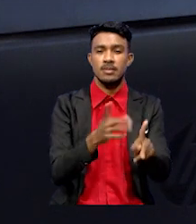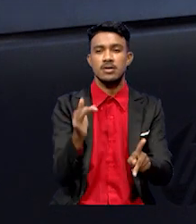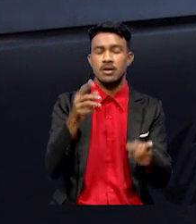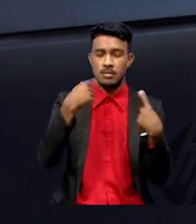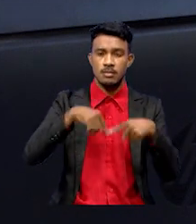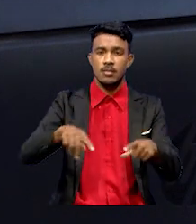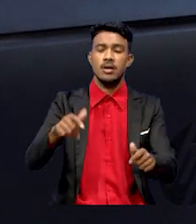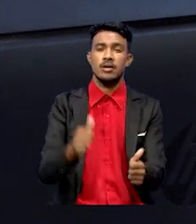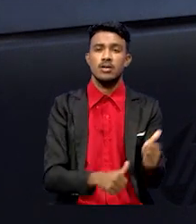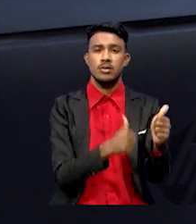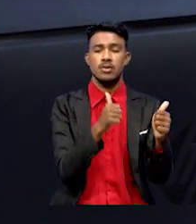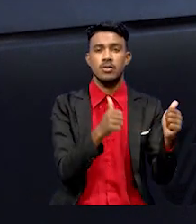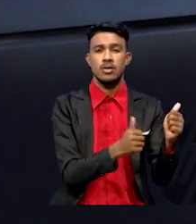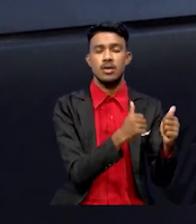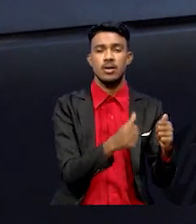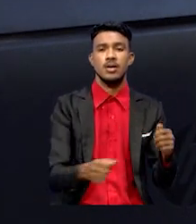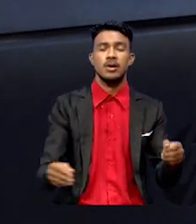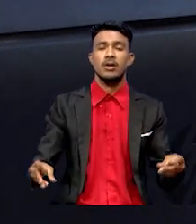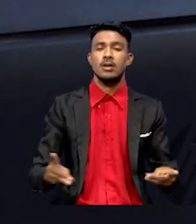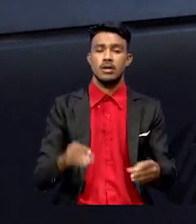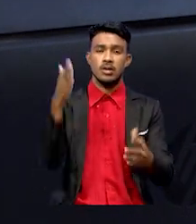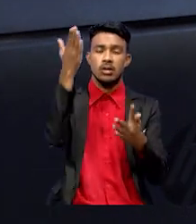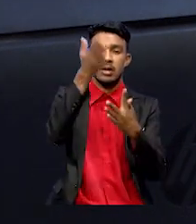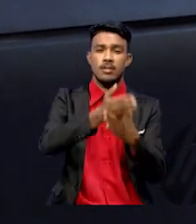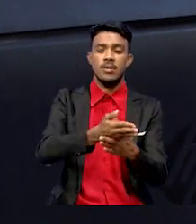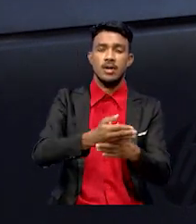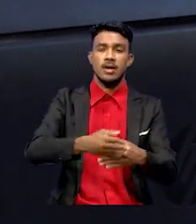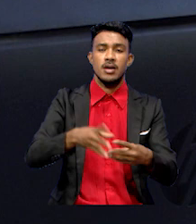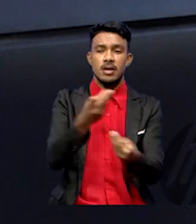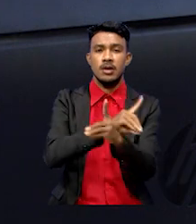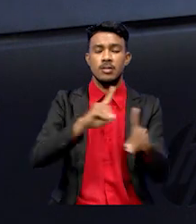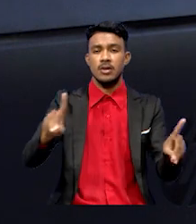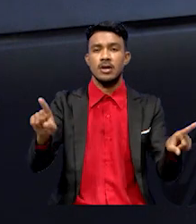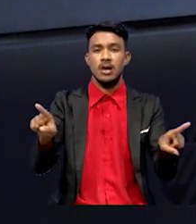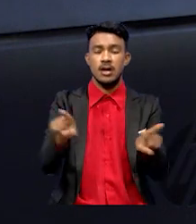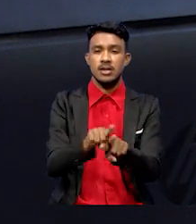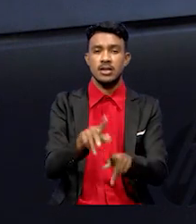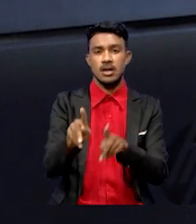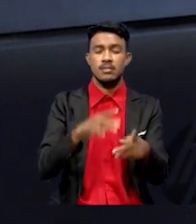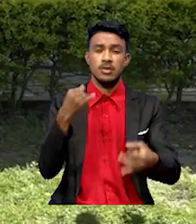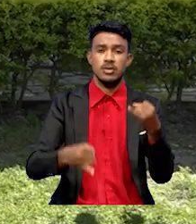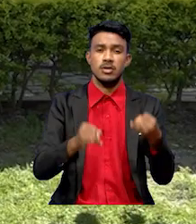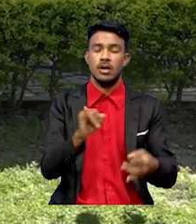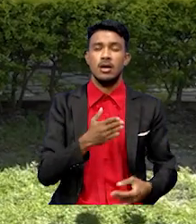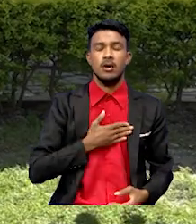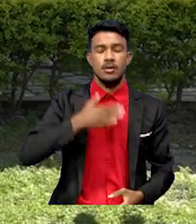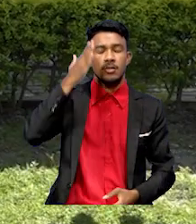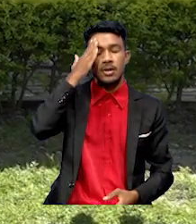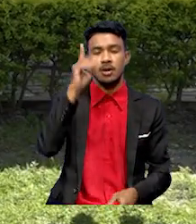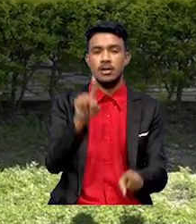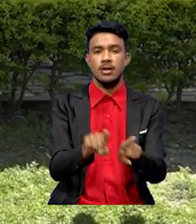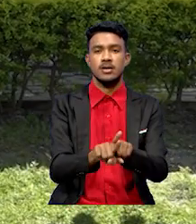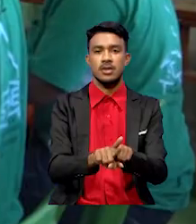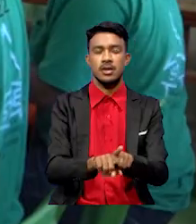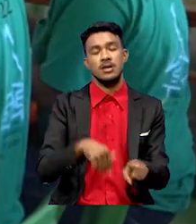atu tama ia festa demokrasi ne dene hanya sene ma jurista hau nia opinião ma sene ia parte